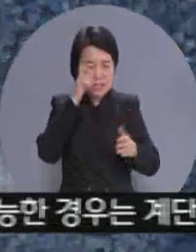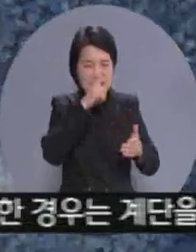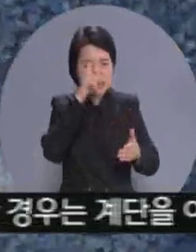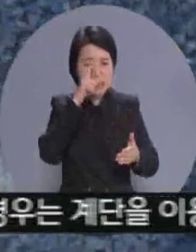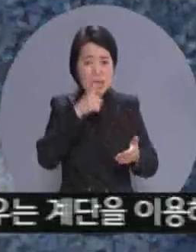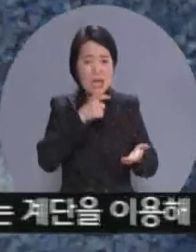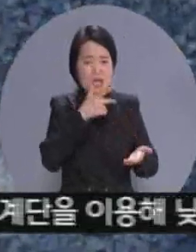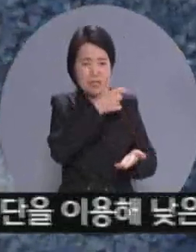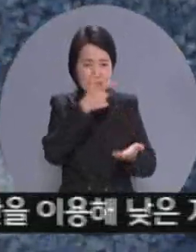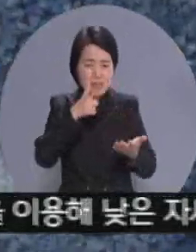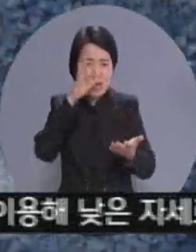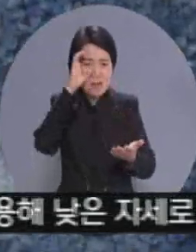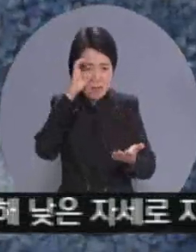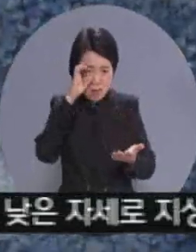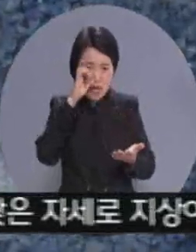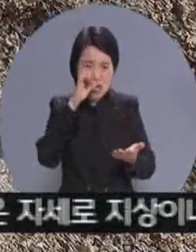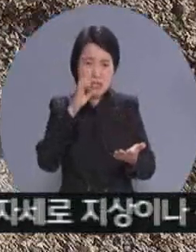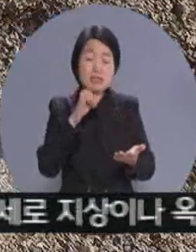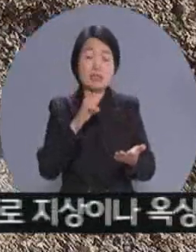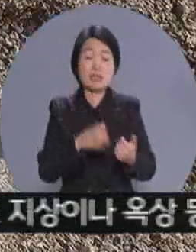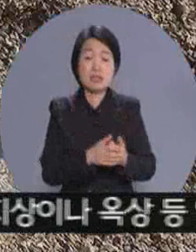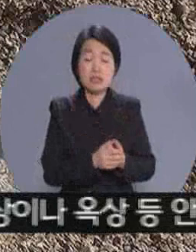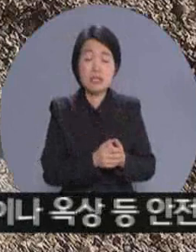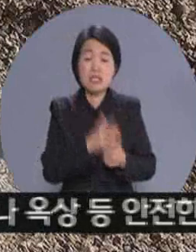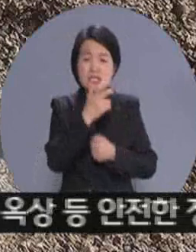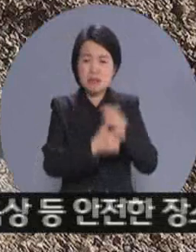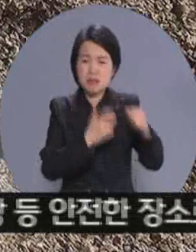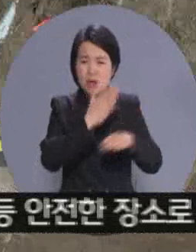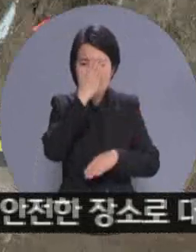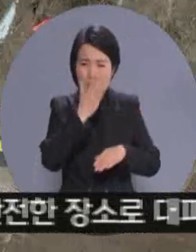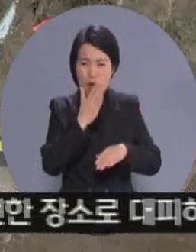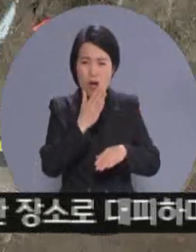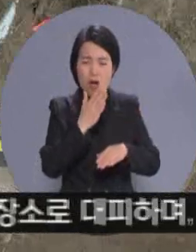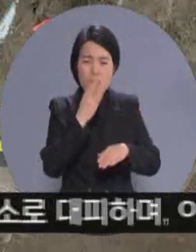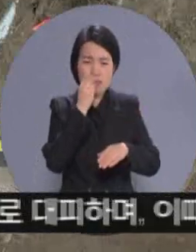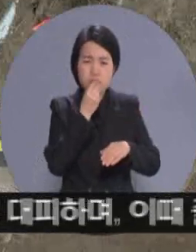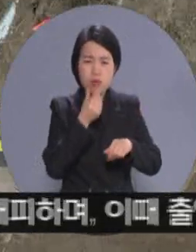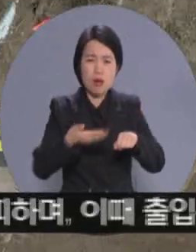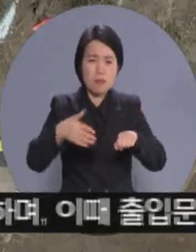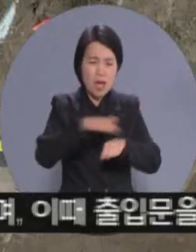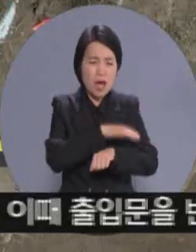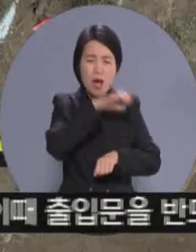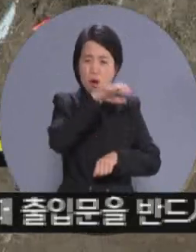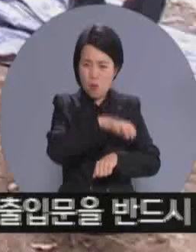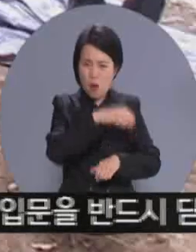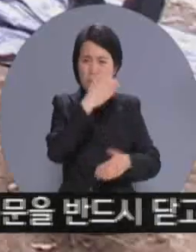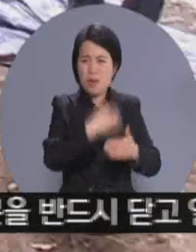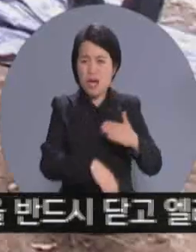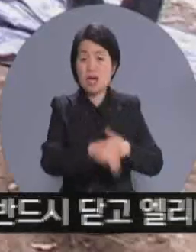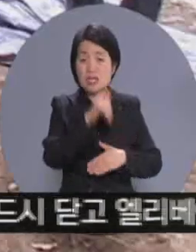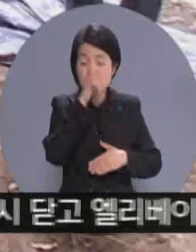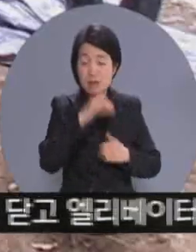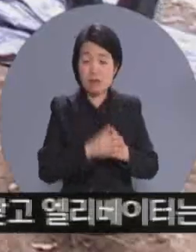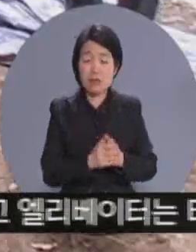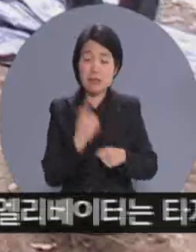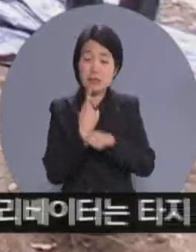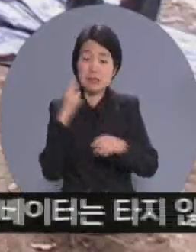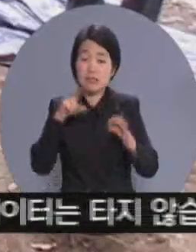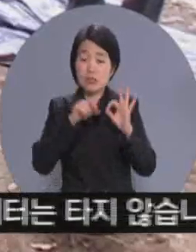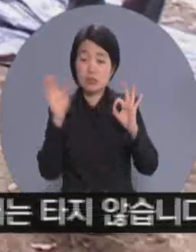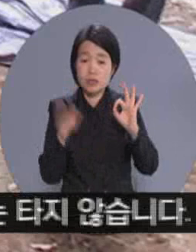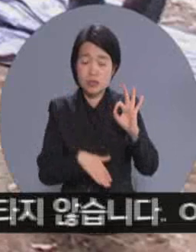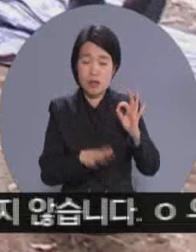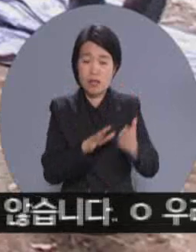의조까지 70년 넘게 묻혀있던 참혹한 국가폭력의 흔적이 고스란합니다. 지난해 10월부터